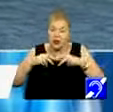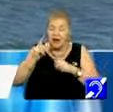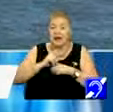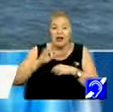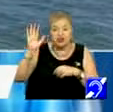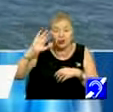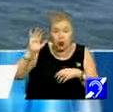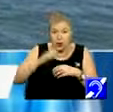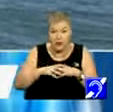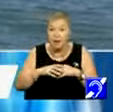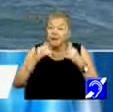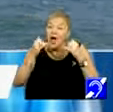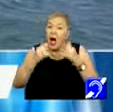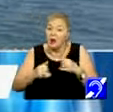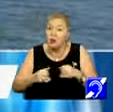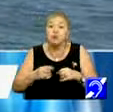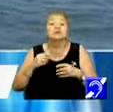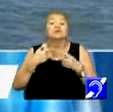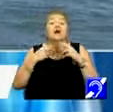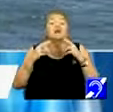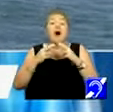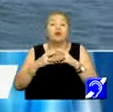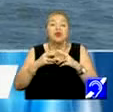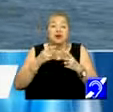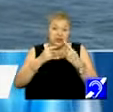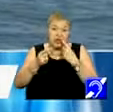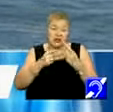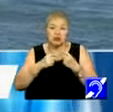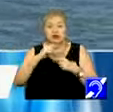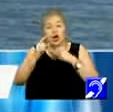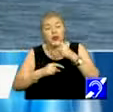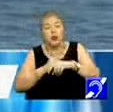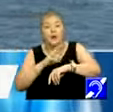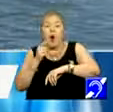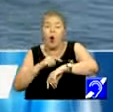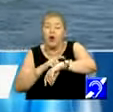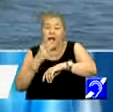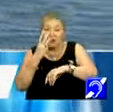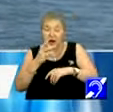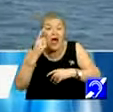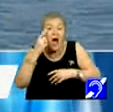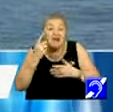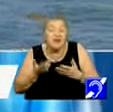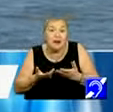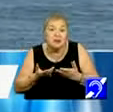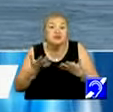La această oră se întâmplă această întâlnire și abia după ora 15 vom afla ce soluții au fost găsite.